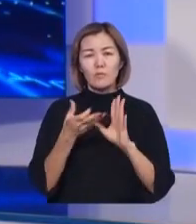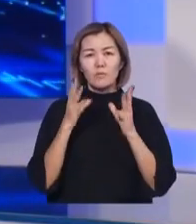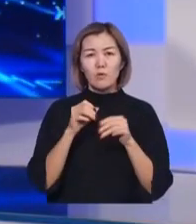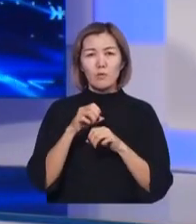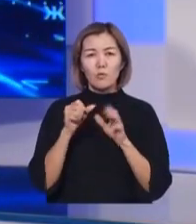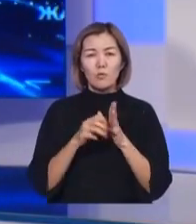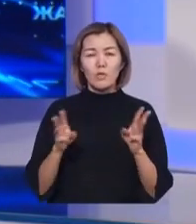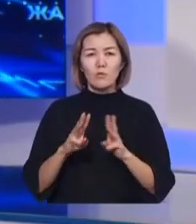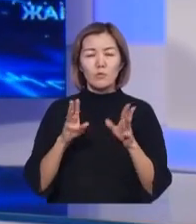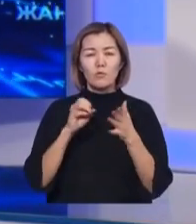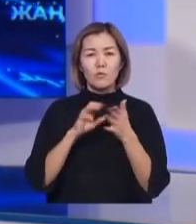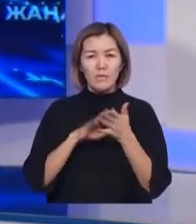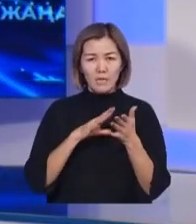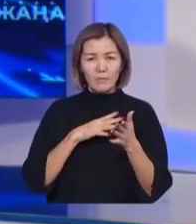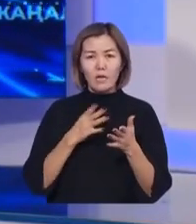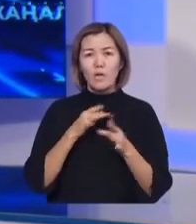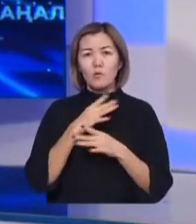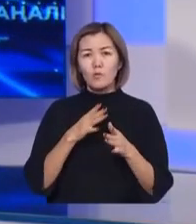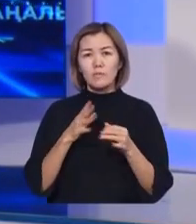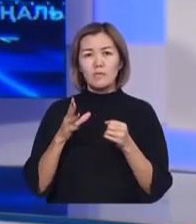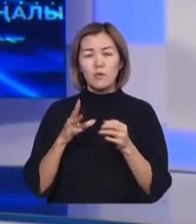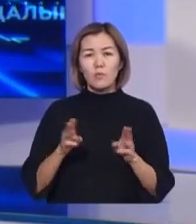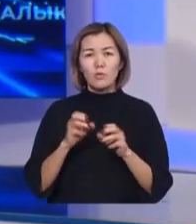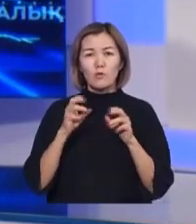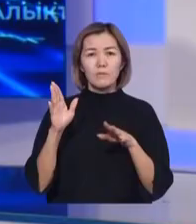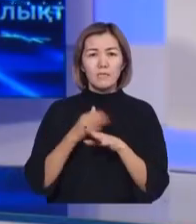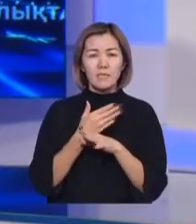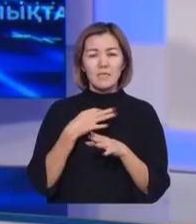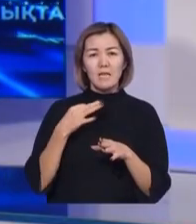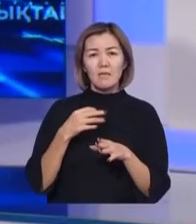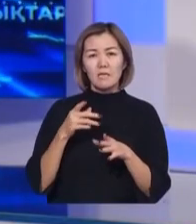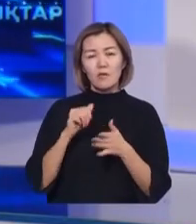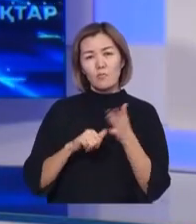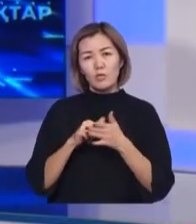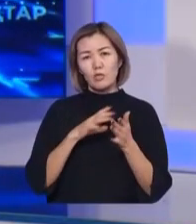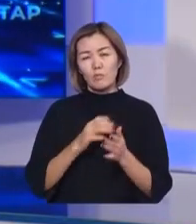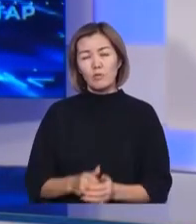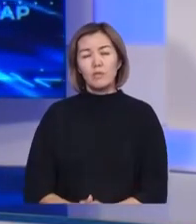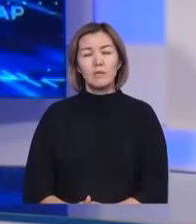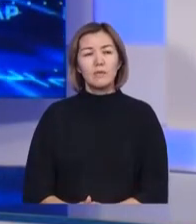басынан облыс аумағында 16 өрт тіркеліпті. Денінде дәл осы өрт қауіпсіздігіне салғырт қарау себеп.